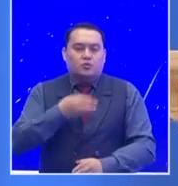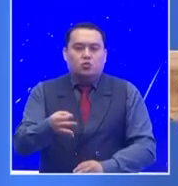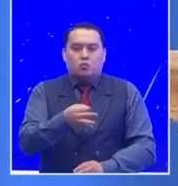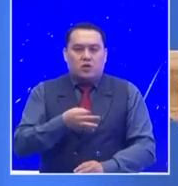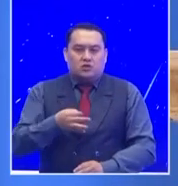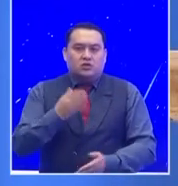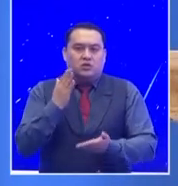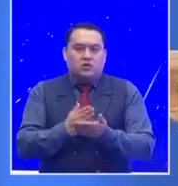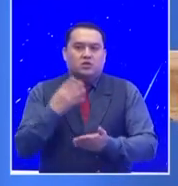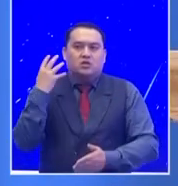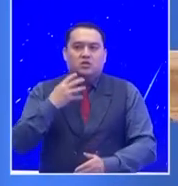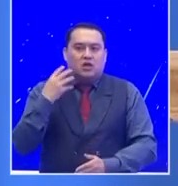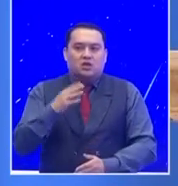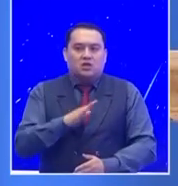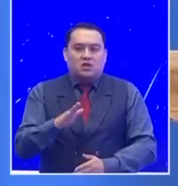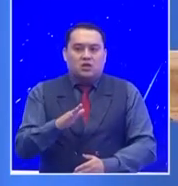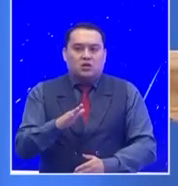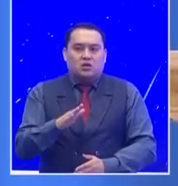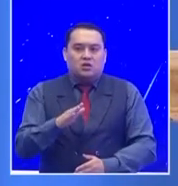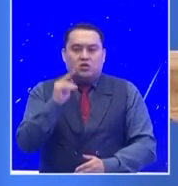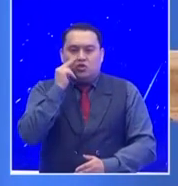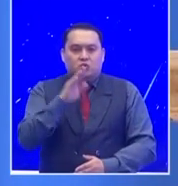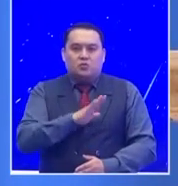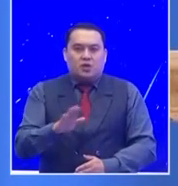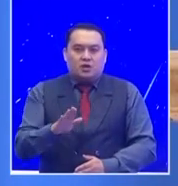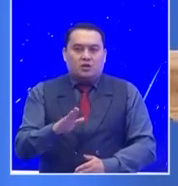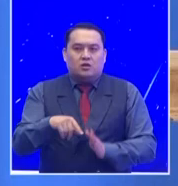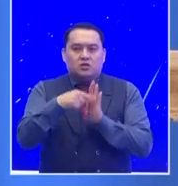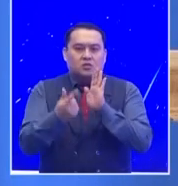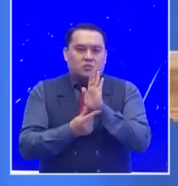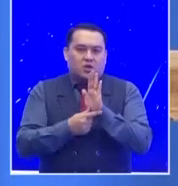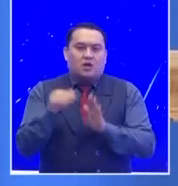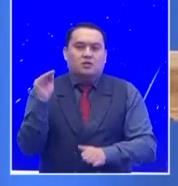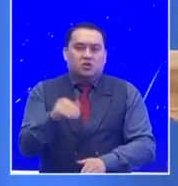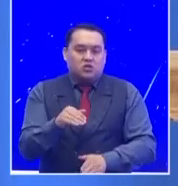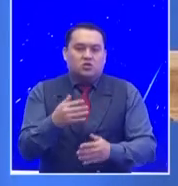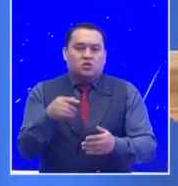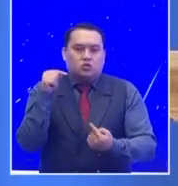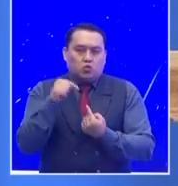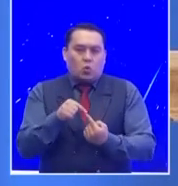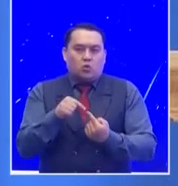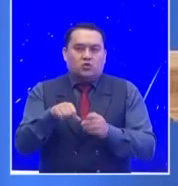области, Кызылординской и Южно-Казахстанской. 17 000, если точнее